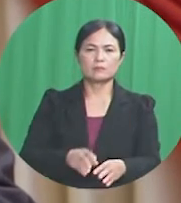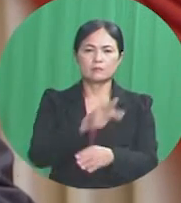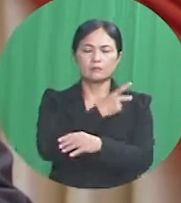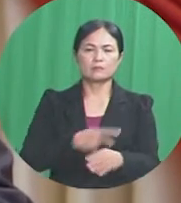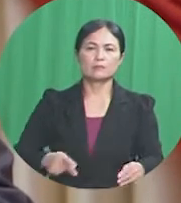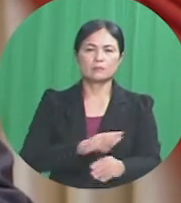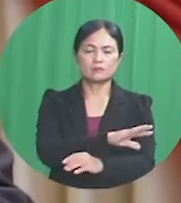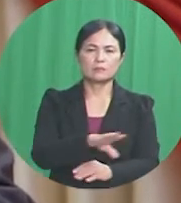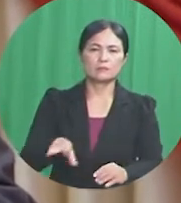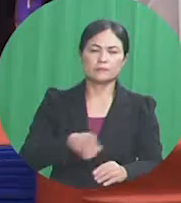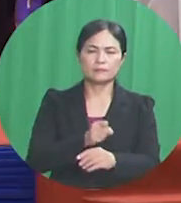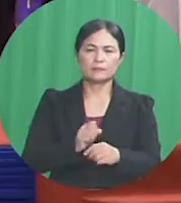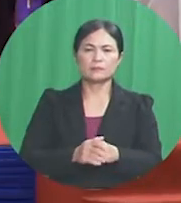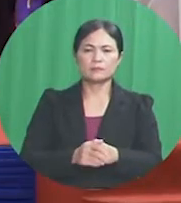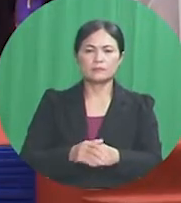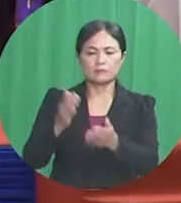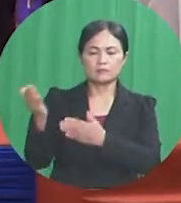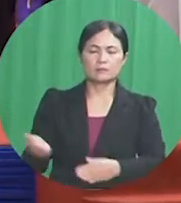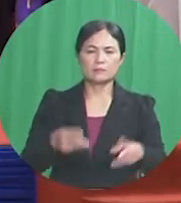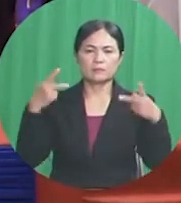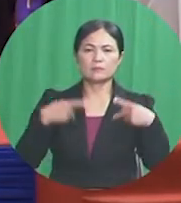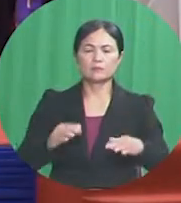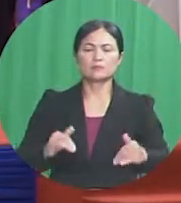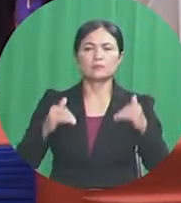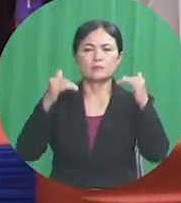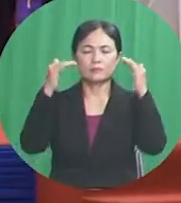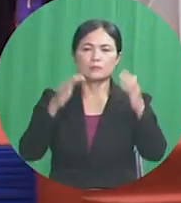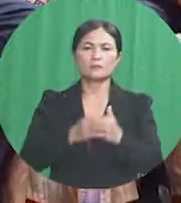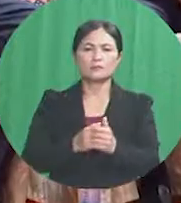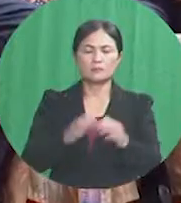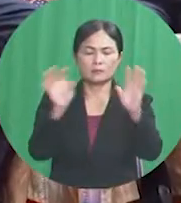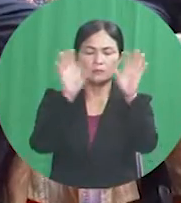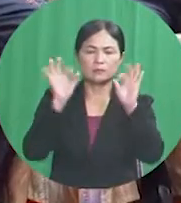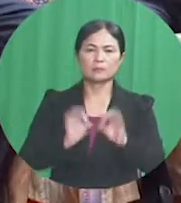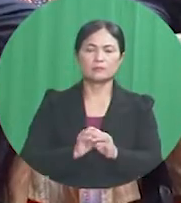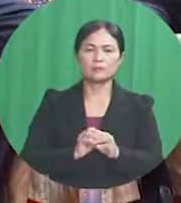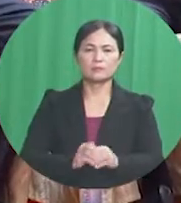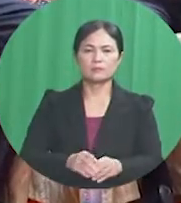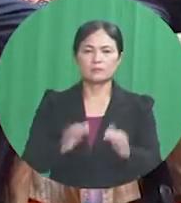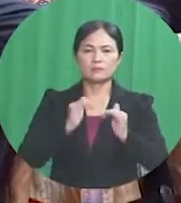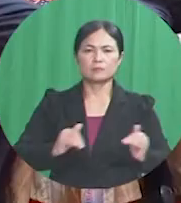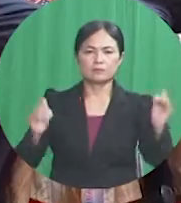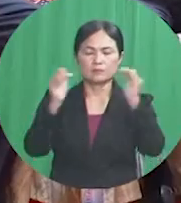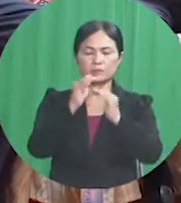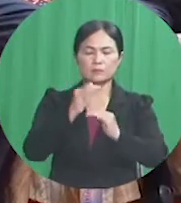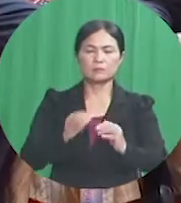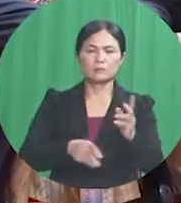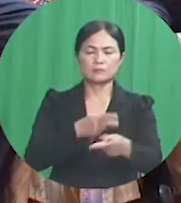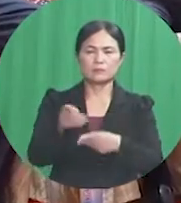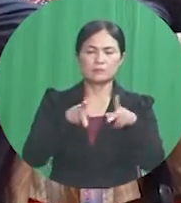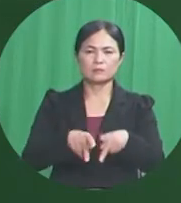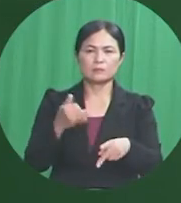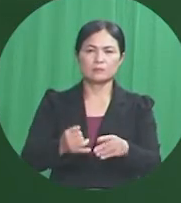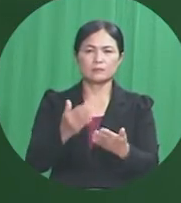មន្ត្រីនៃព្រះរាជាណាចក្រកម្ពុជាអញ្ជើញជាអធិបតីដ៏ខ្ពង់ខ្ពស់វេទិកាអន្តរសាសនាប្រឆាំងការជួញដូរមនុស្សលើកទី